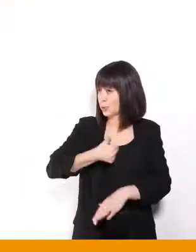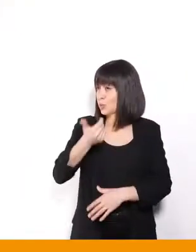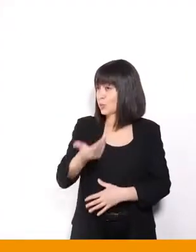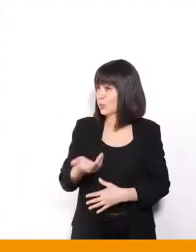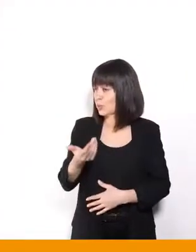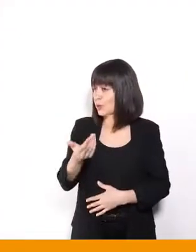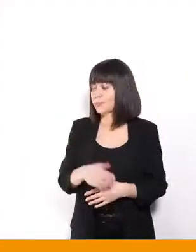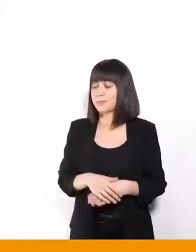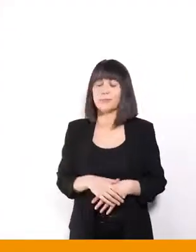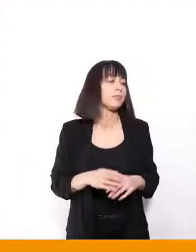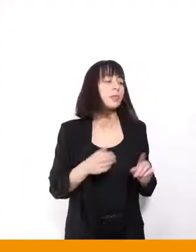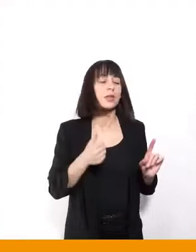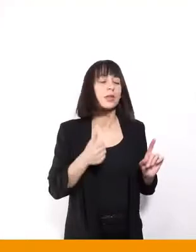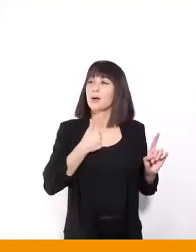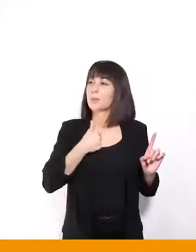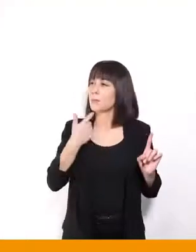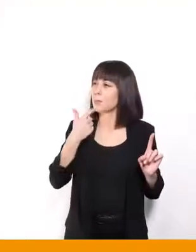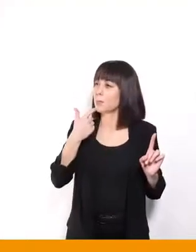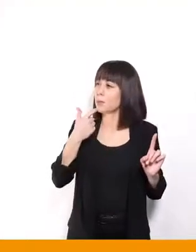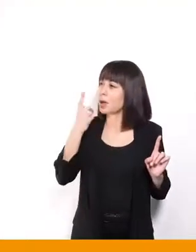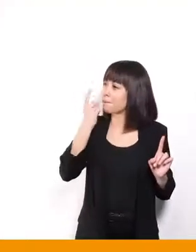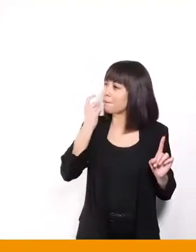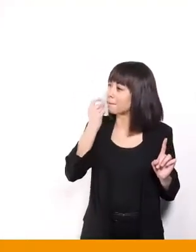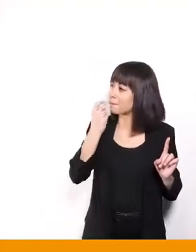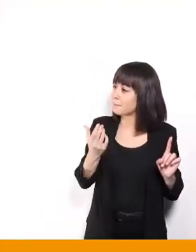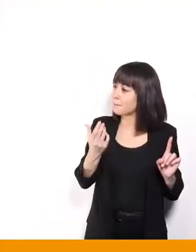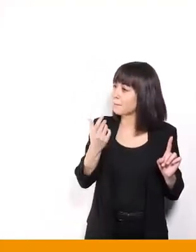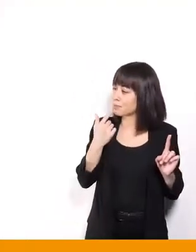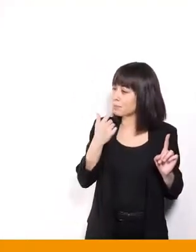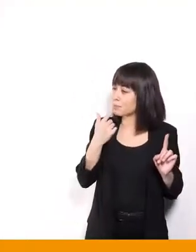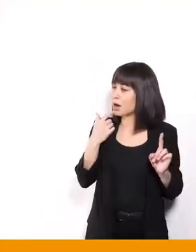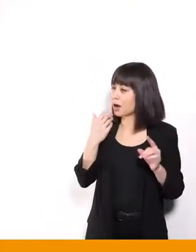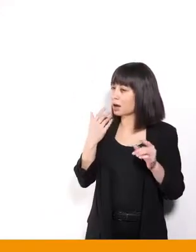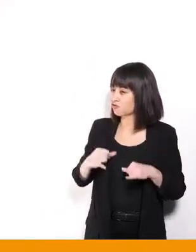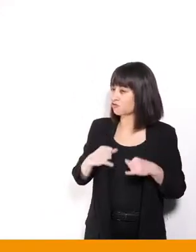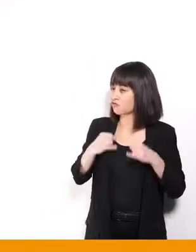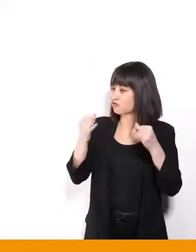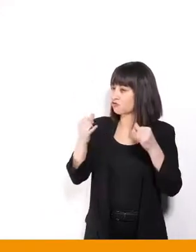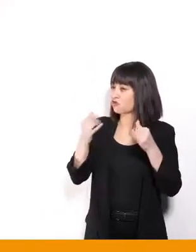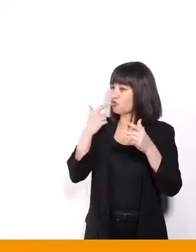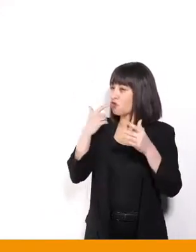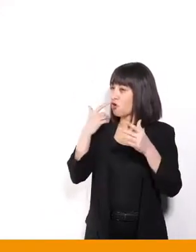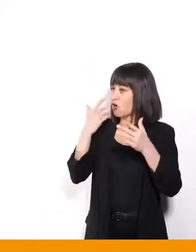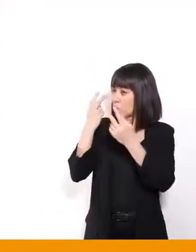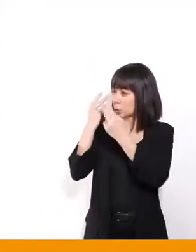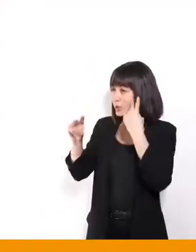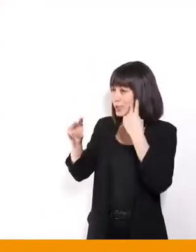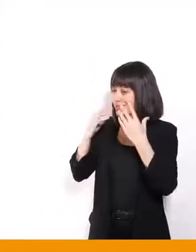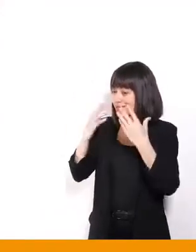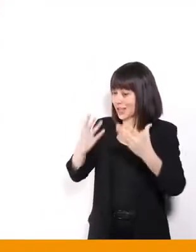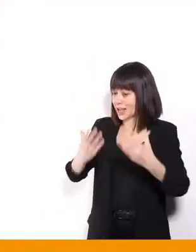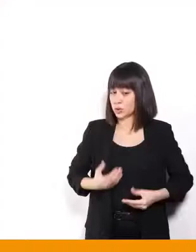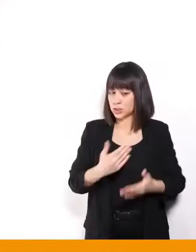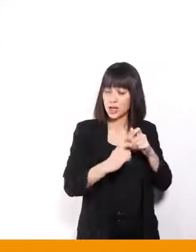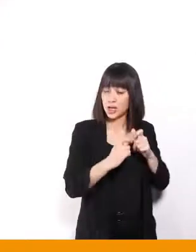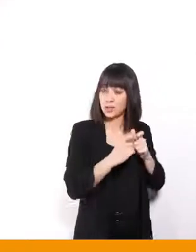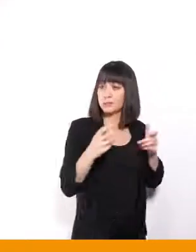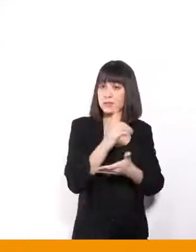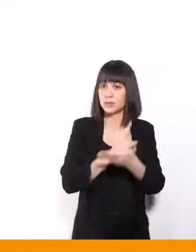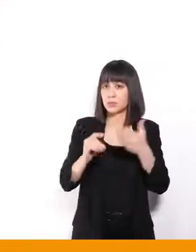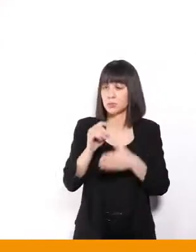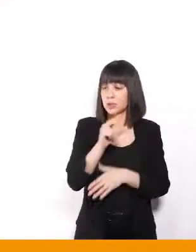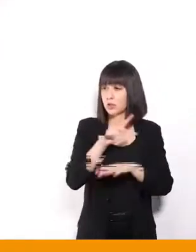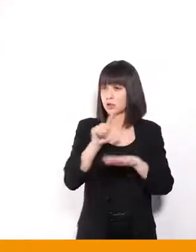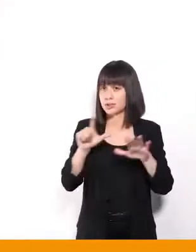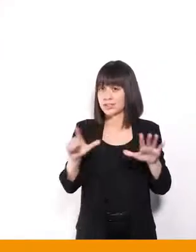Je suis le papa d'un jeune autiste de 18 ans accueilli dans un IME en Isère. Après ces 20 ans, nous sommes sans solution car les listes d'attente en secteur adulte sont